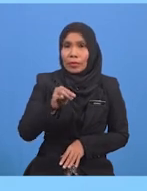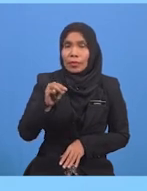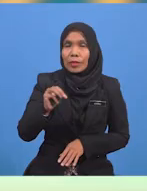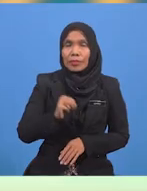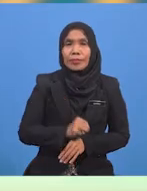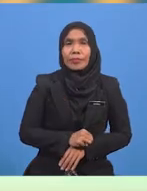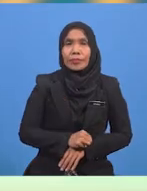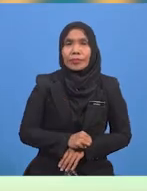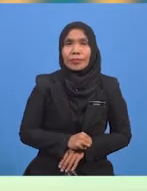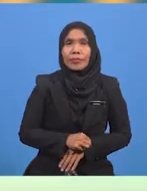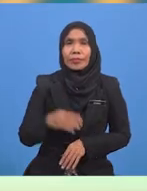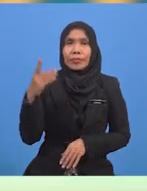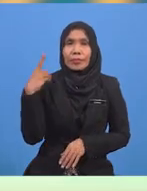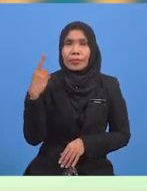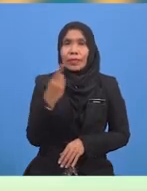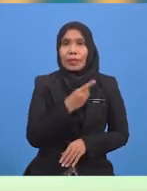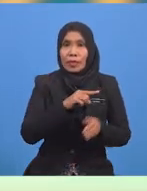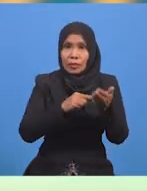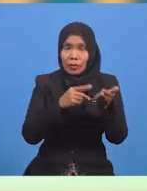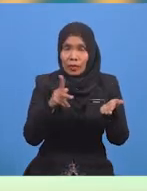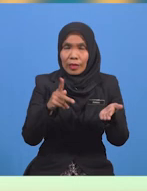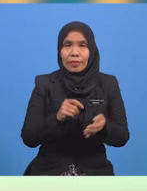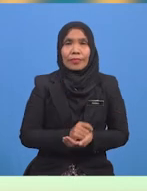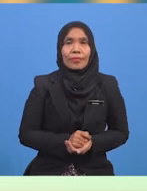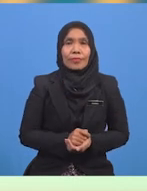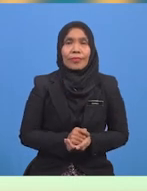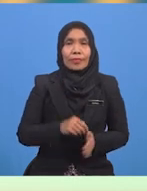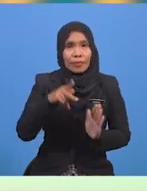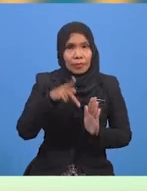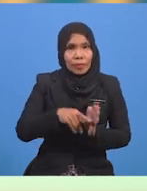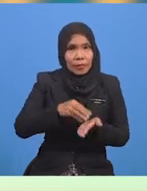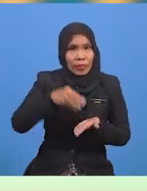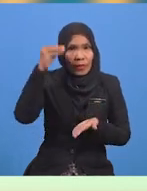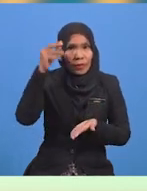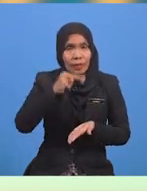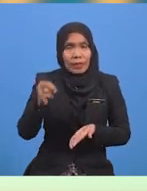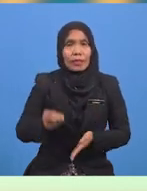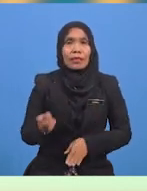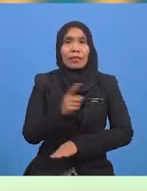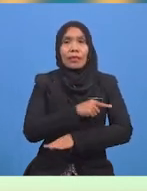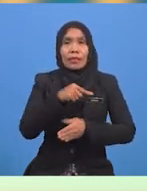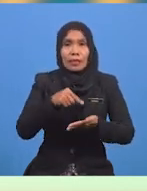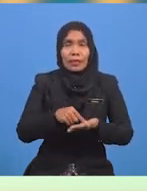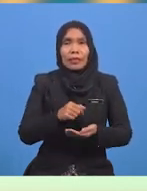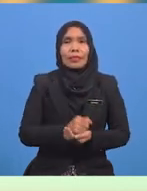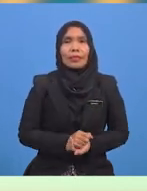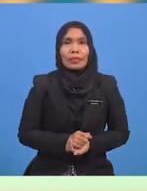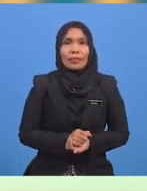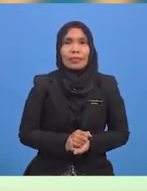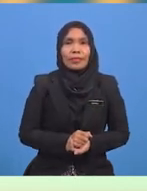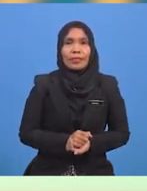Murid-murid, kita mulakan pembelajaran pada hari ini dengan mengetahui dalam sebuah